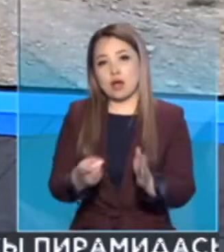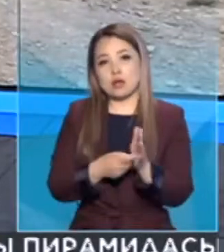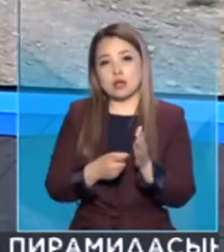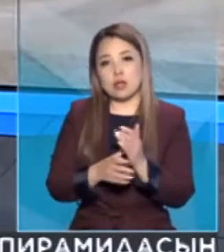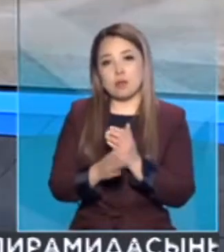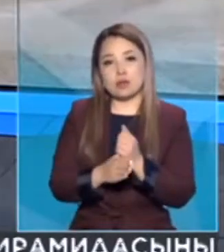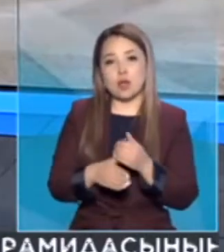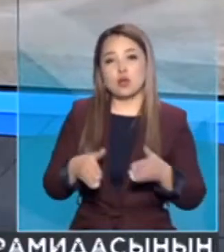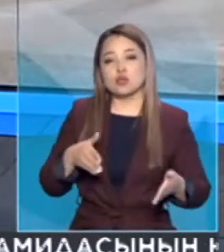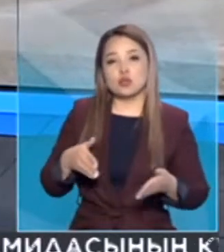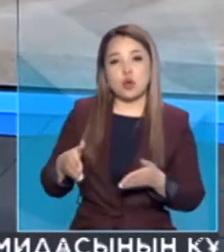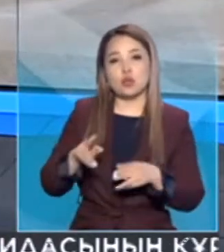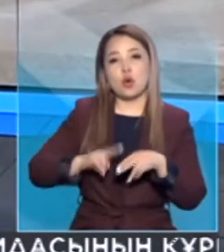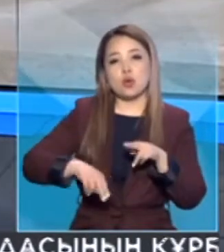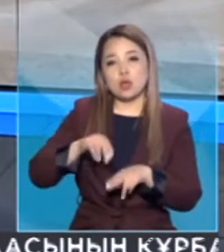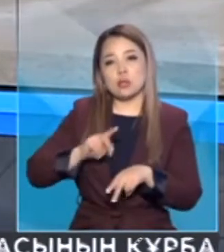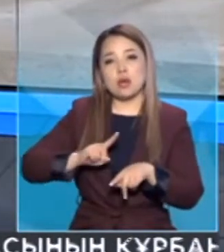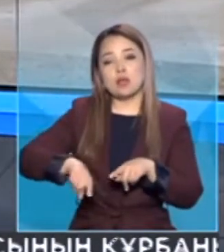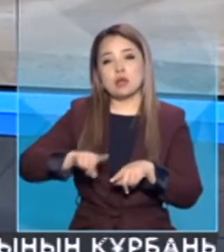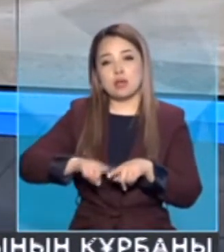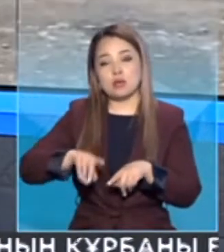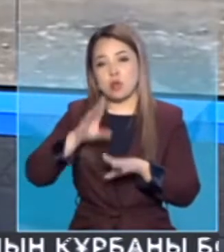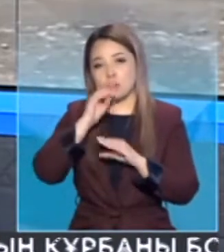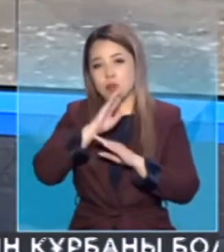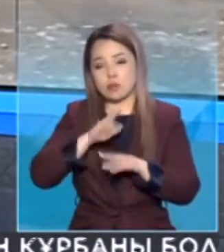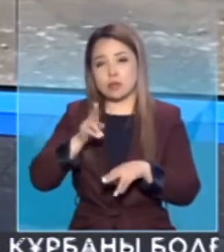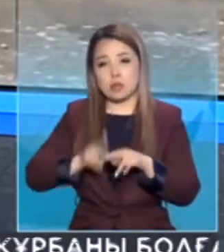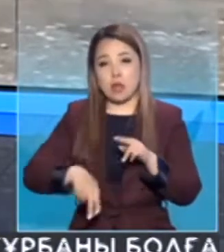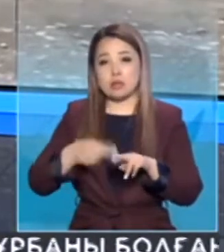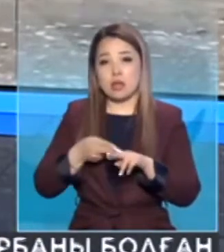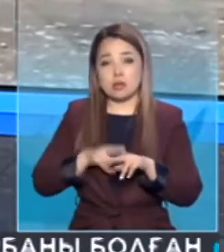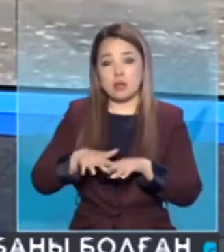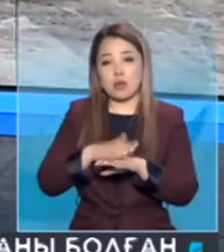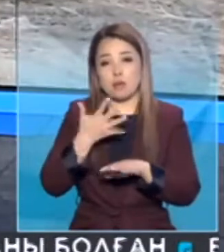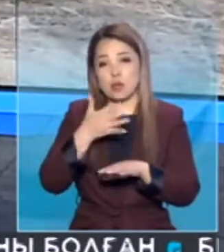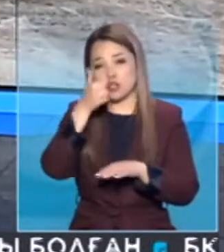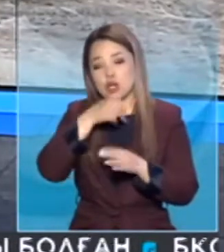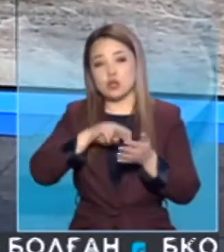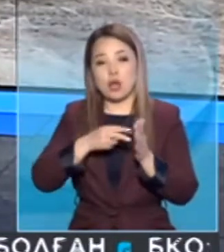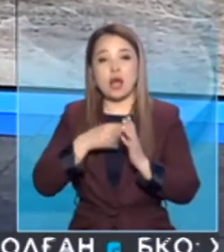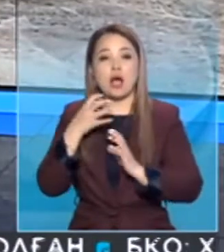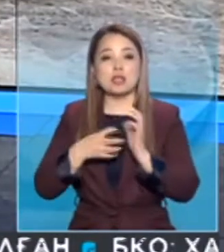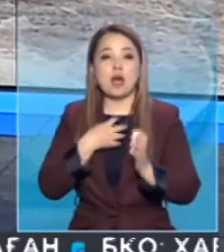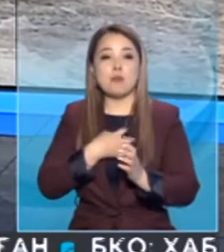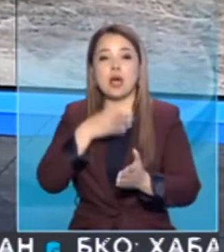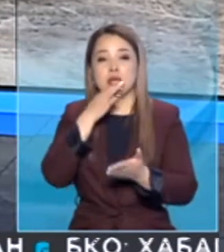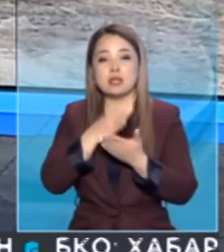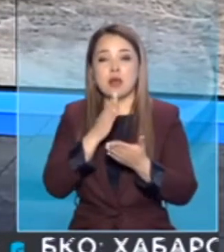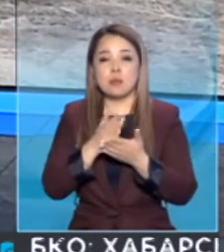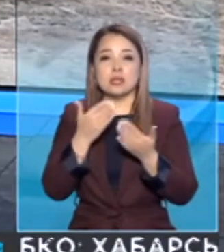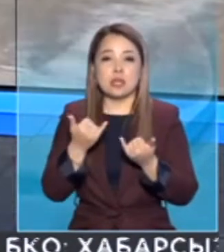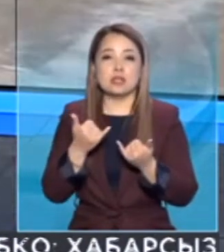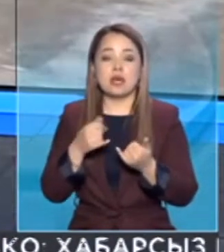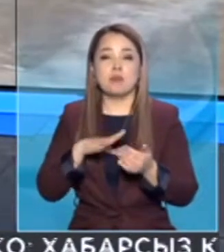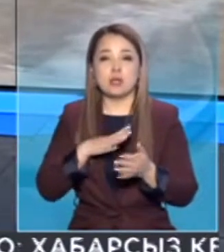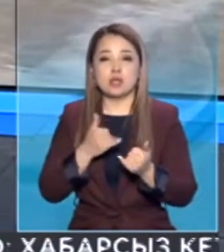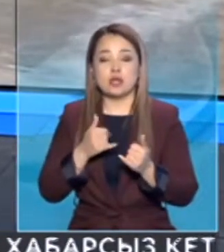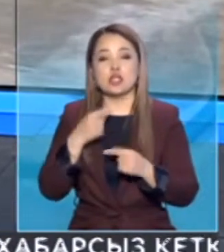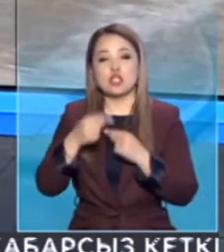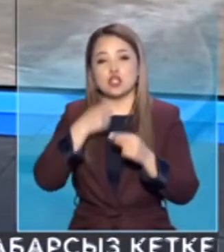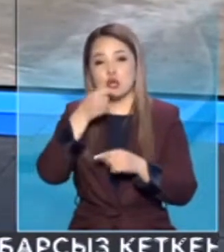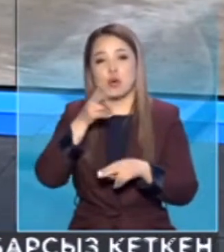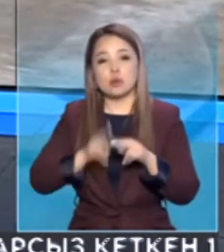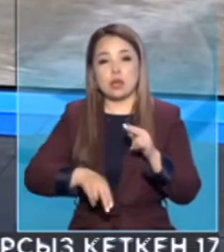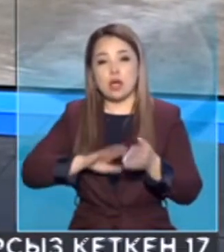Қарағанды Балқаш автобанының құрылысы кестеден кешігуде 5 жылға жоспарланған халықаралық маңызға ие транзиттік жоба келер жылы